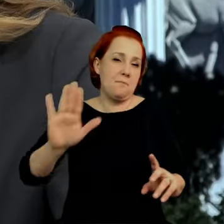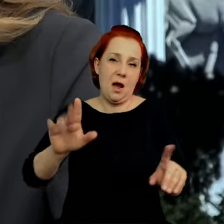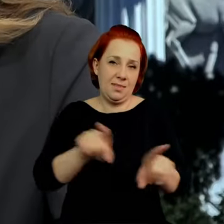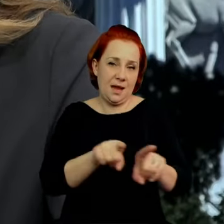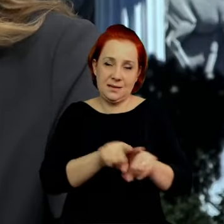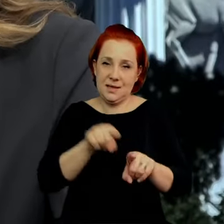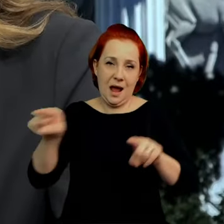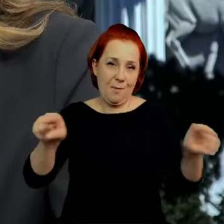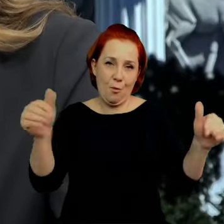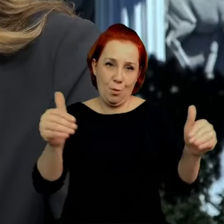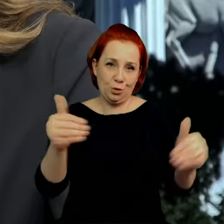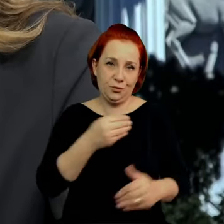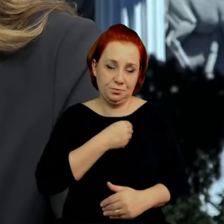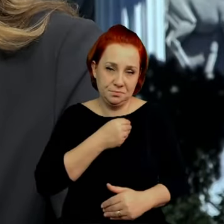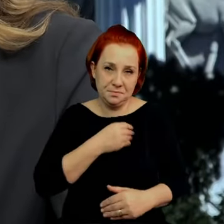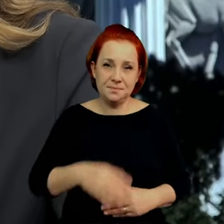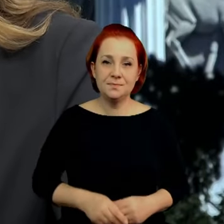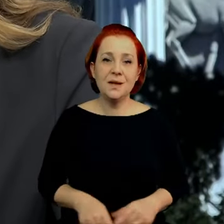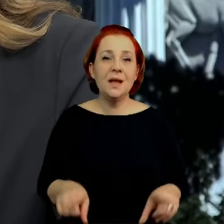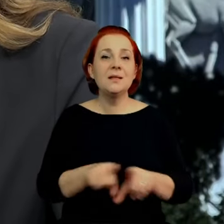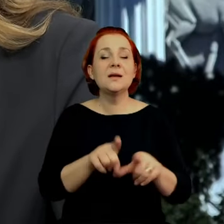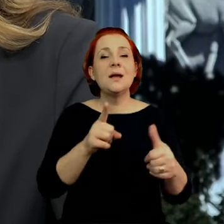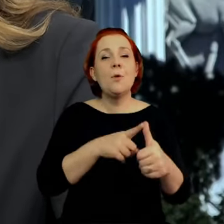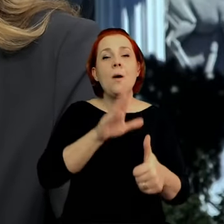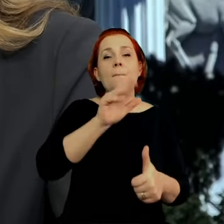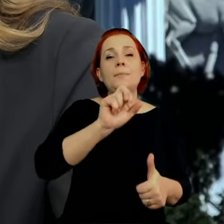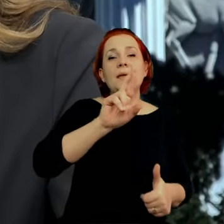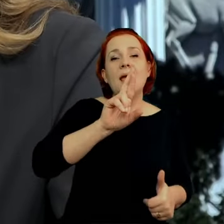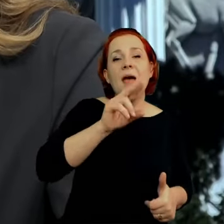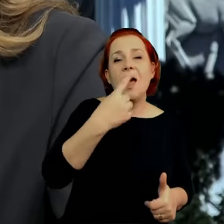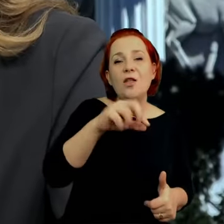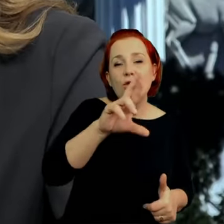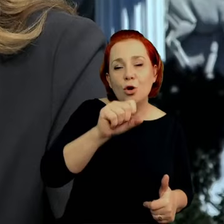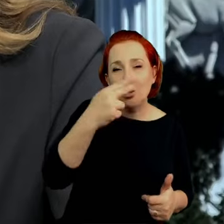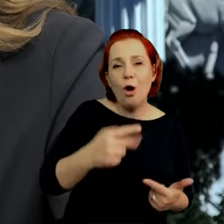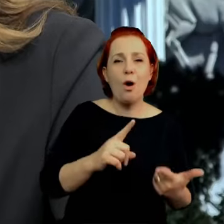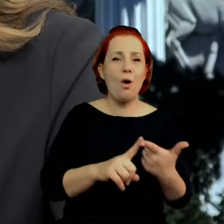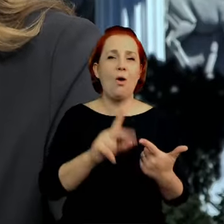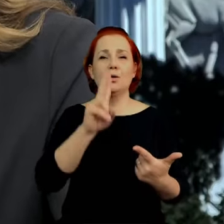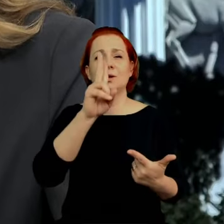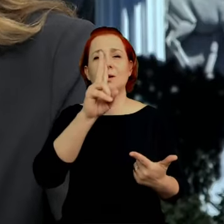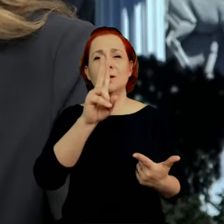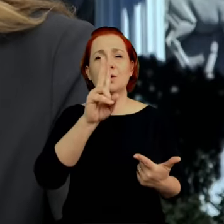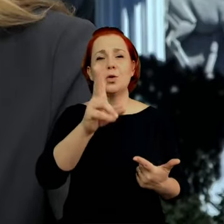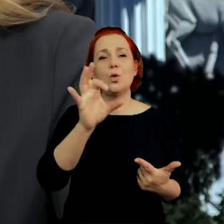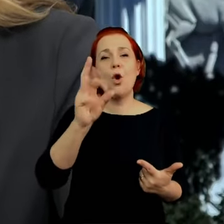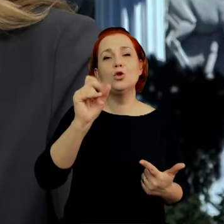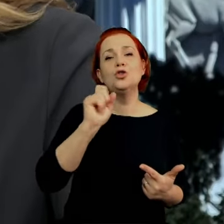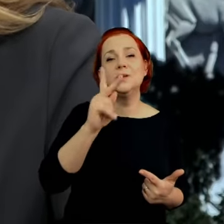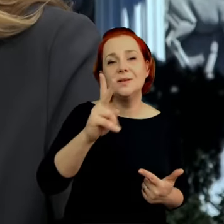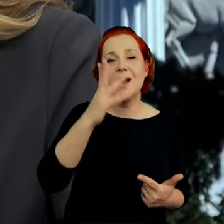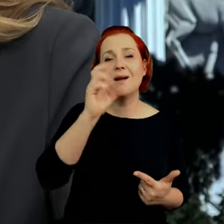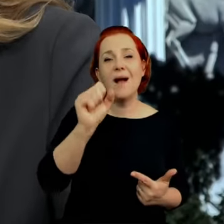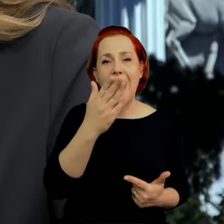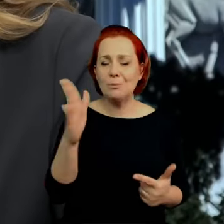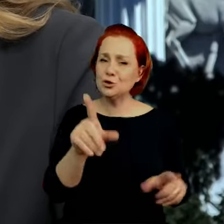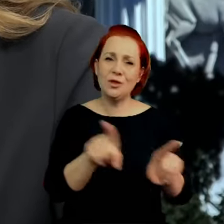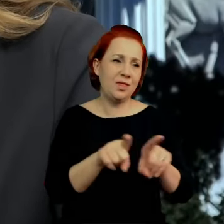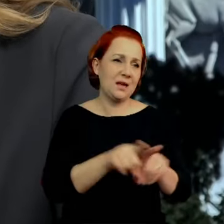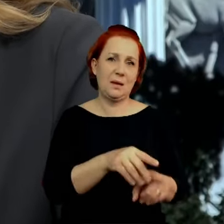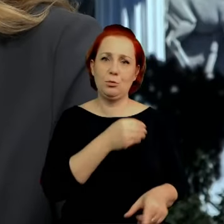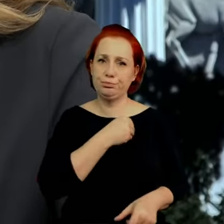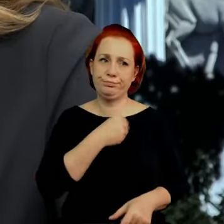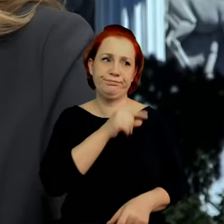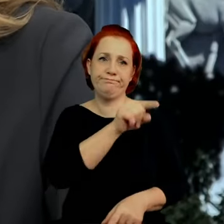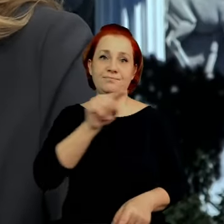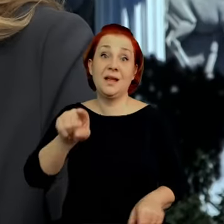wiem, Robert Biedroń, Włodzimierz Czarzasty, Władysław Kosiniak-Kamysz to są też osoby, które są wiarygodne dla swoich